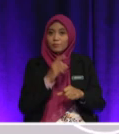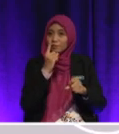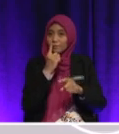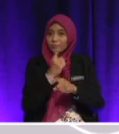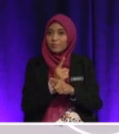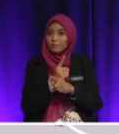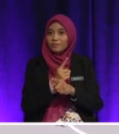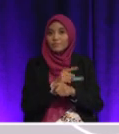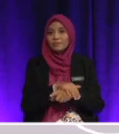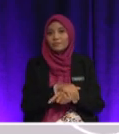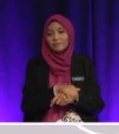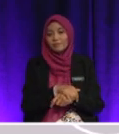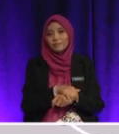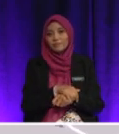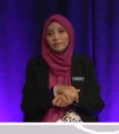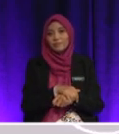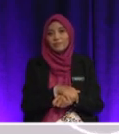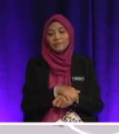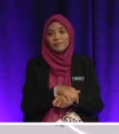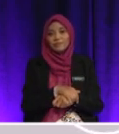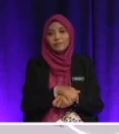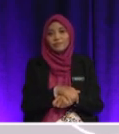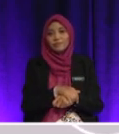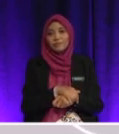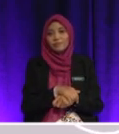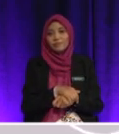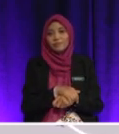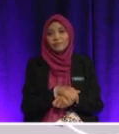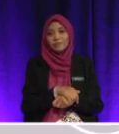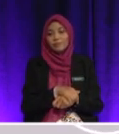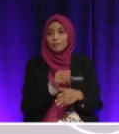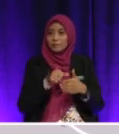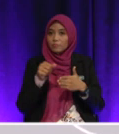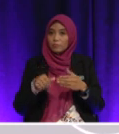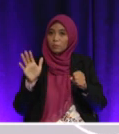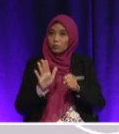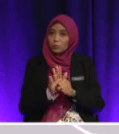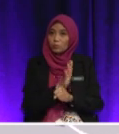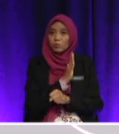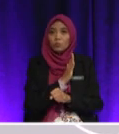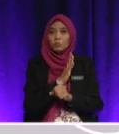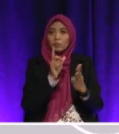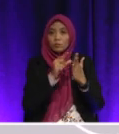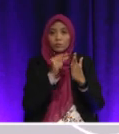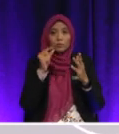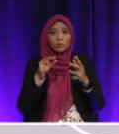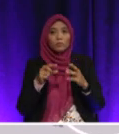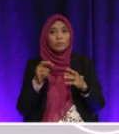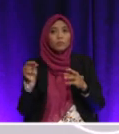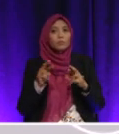ini adalah convention kebangsaannya yang akhirnya menuntut mengadakan pilihan berpidato